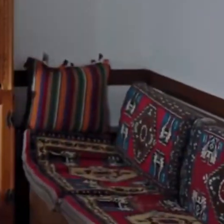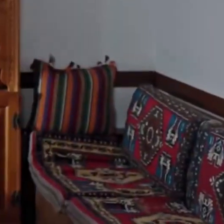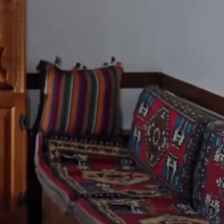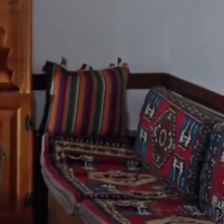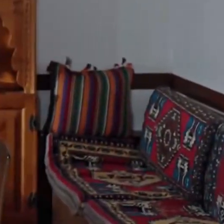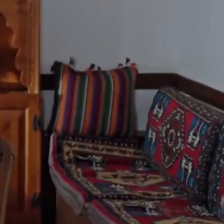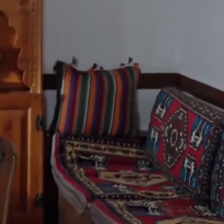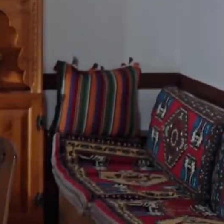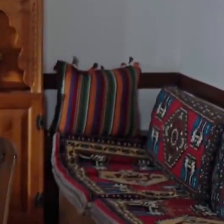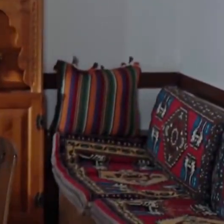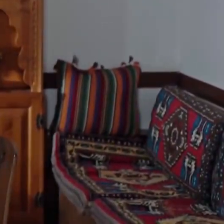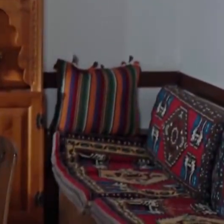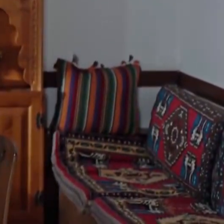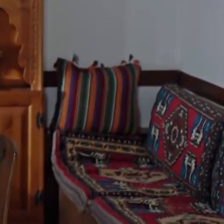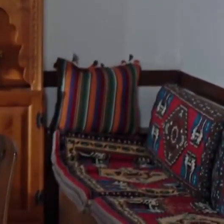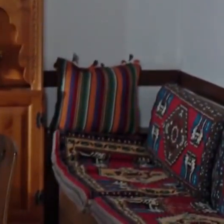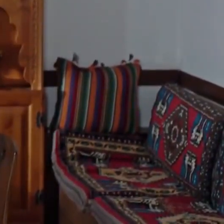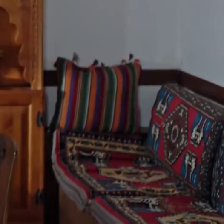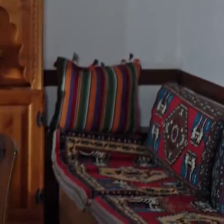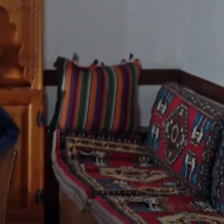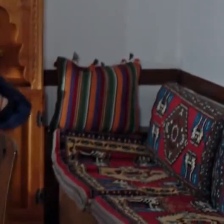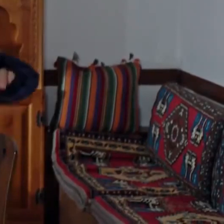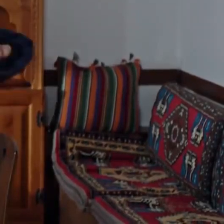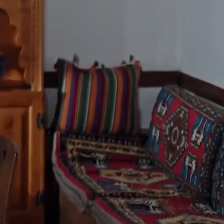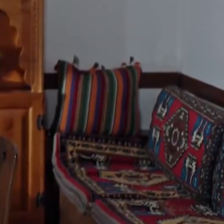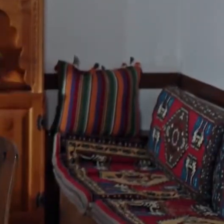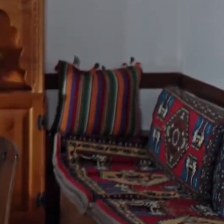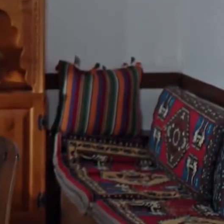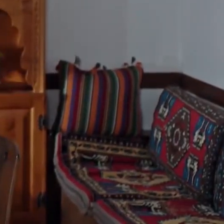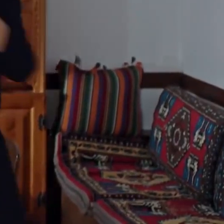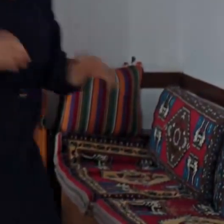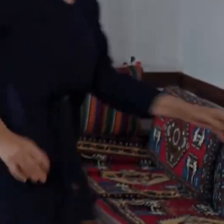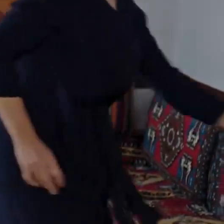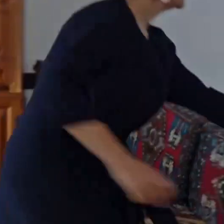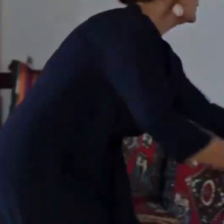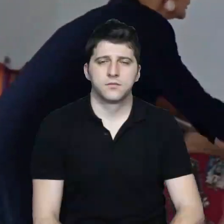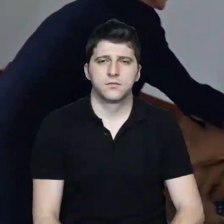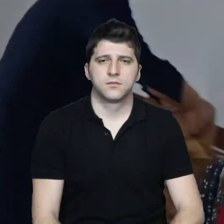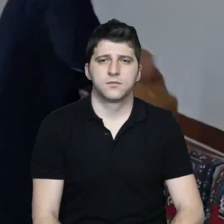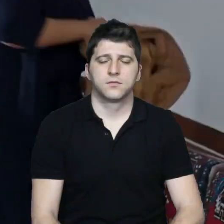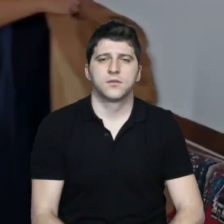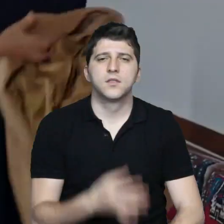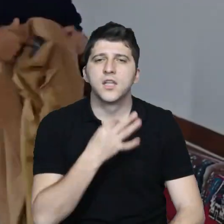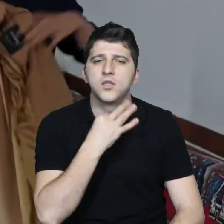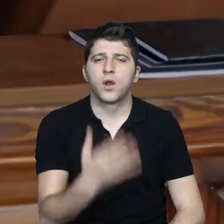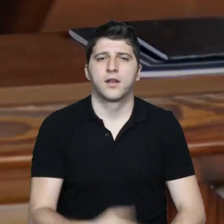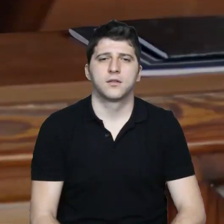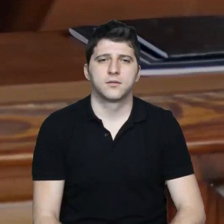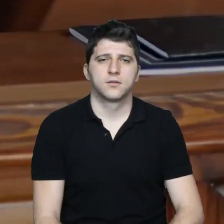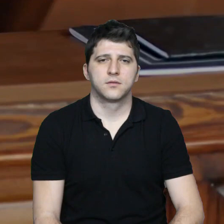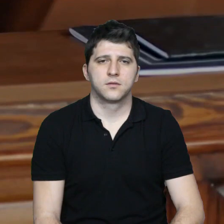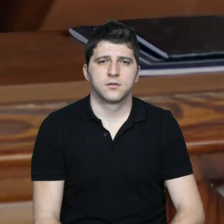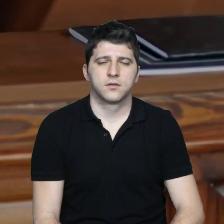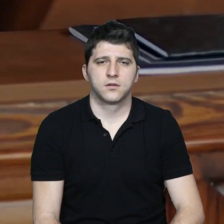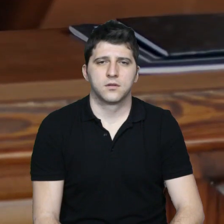Alev İbrahim'in paltosunu alıp giymesi için tuttu. İbrahim biraz canı acır gibi yüzünü gererek giydi sağ kolunu. Alev sonrasında kendi